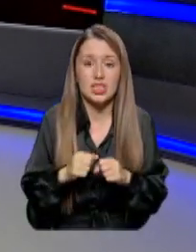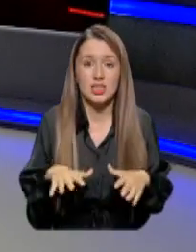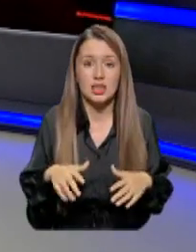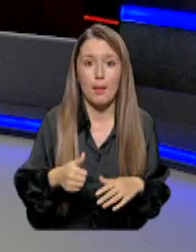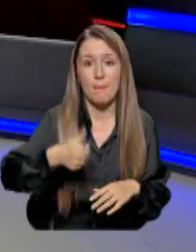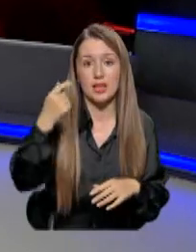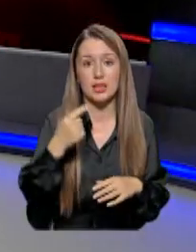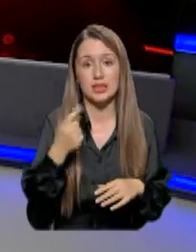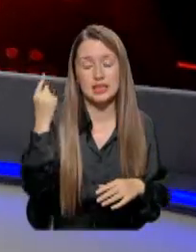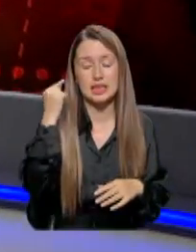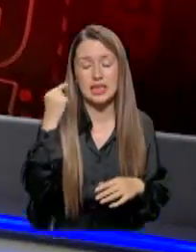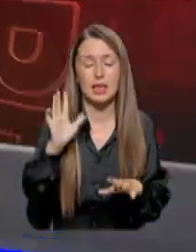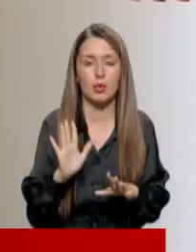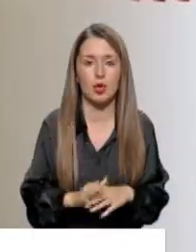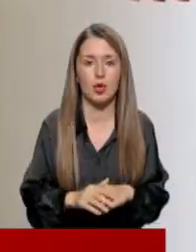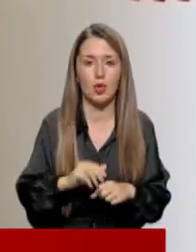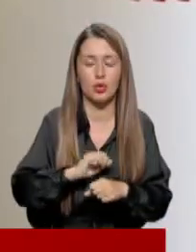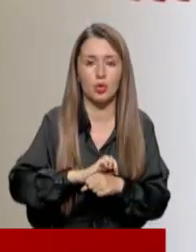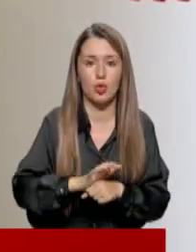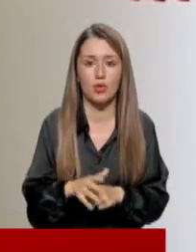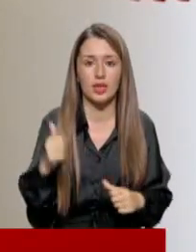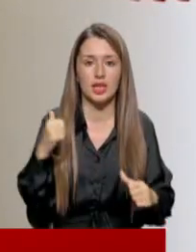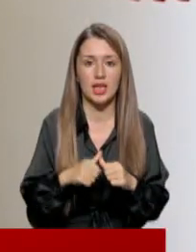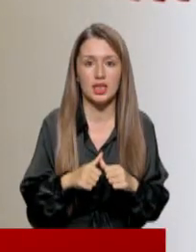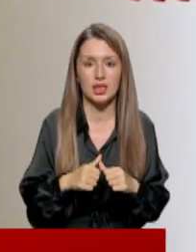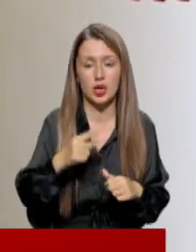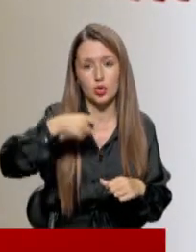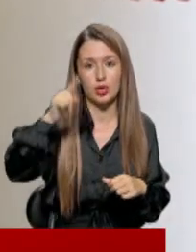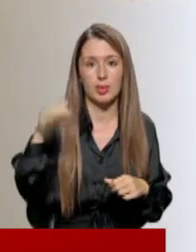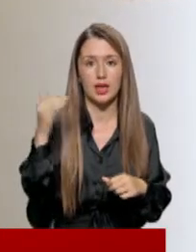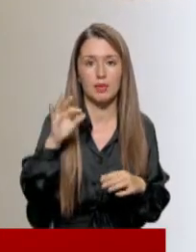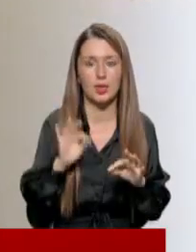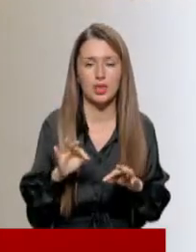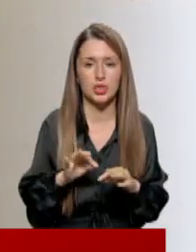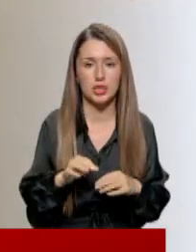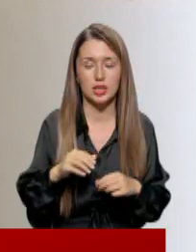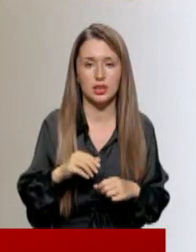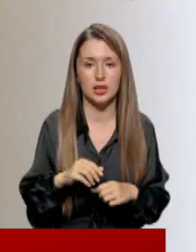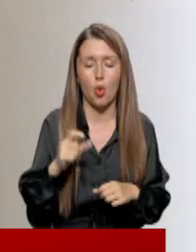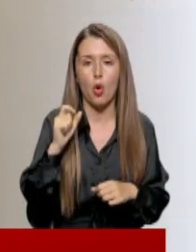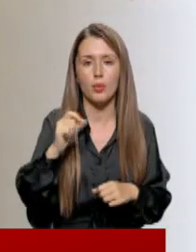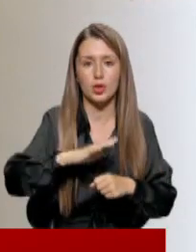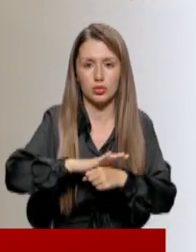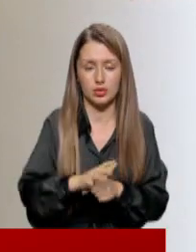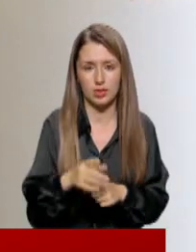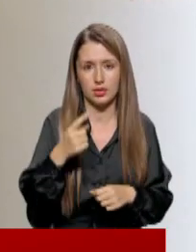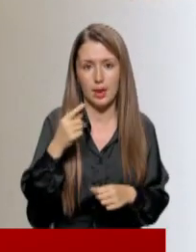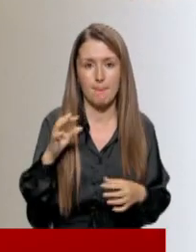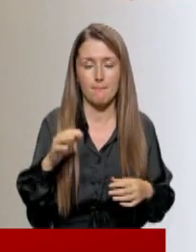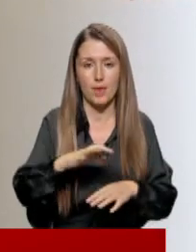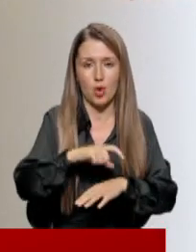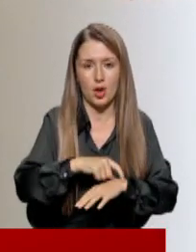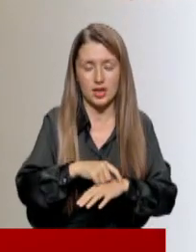bakanı dinlemiyor. Covid yeniden gündeme gelmeye başladı. Omikron varyantına bağlı vakalar